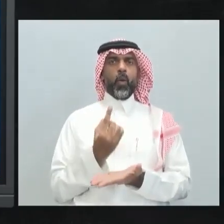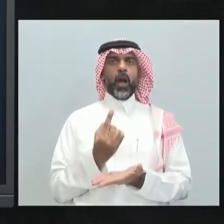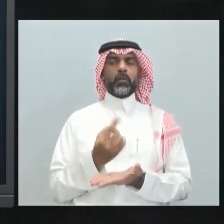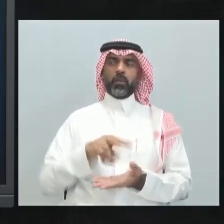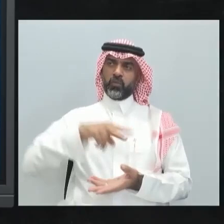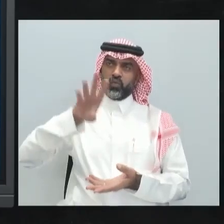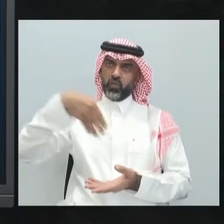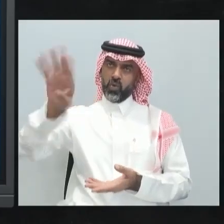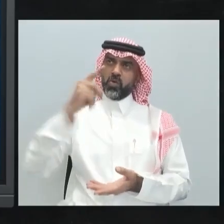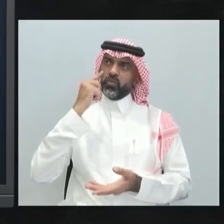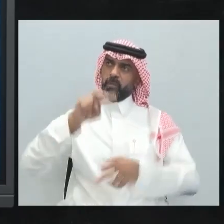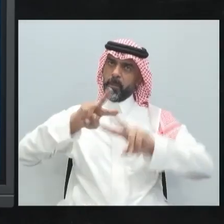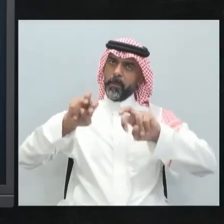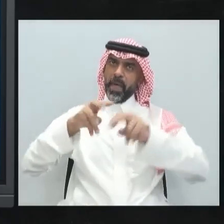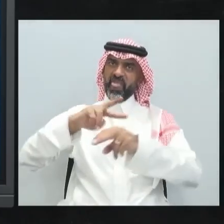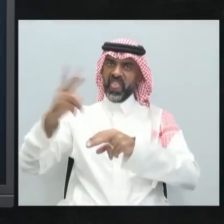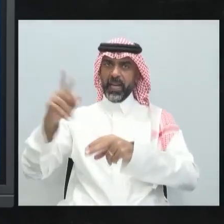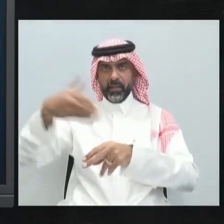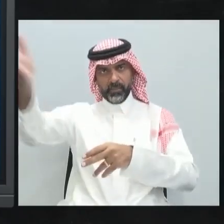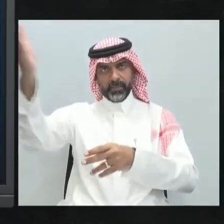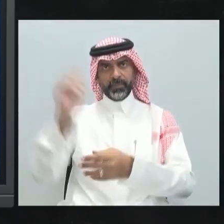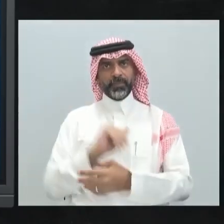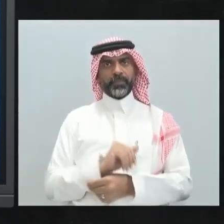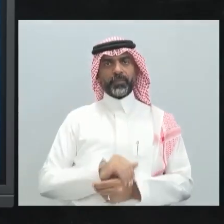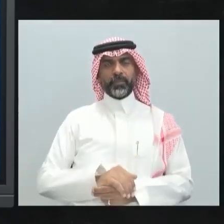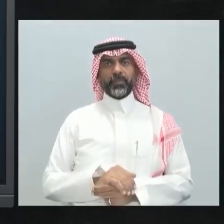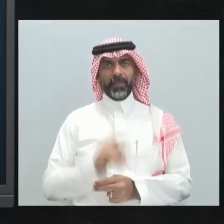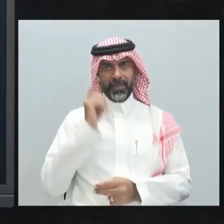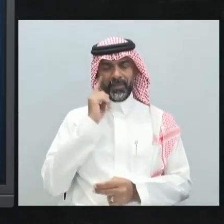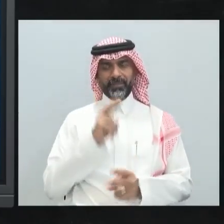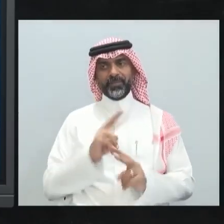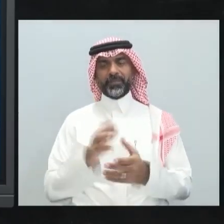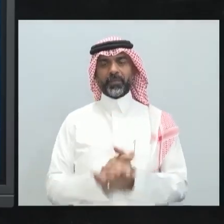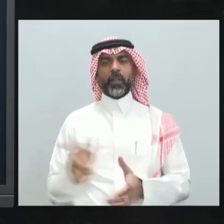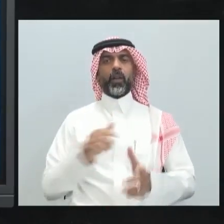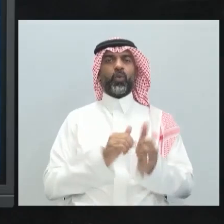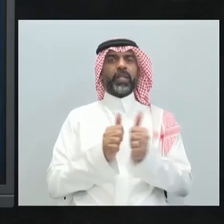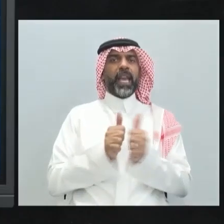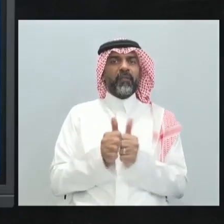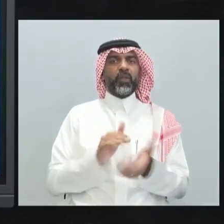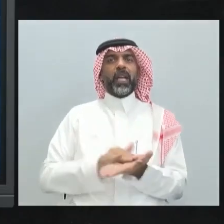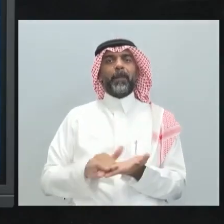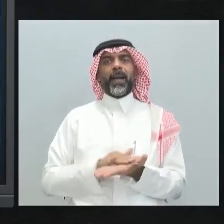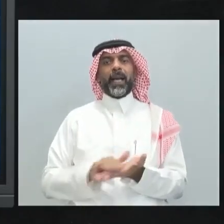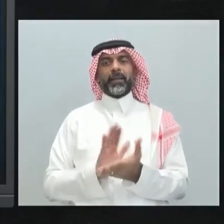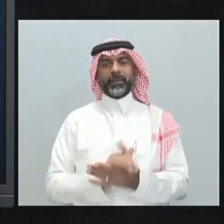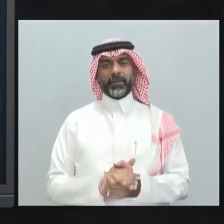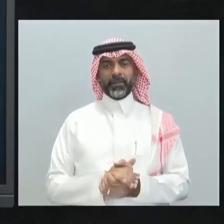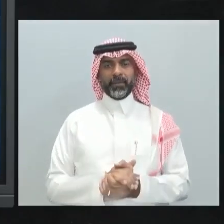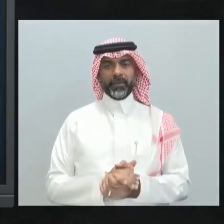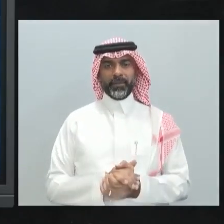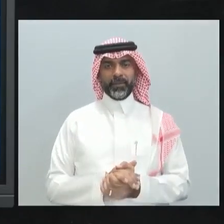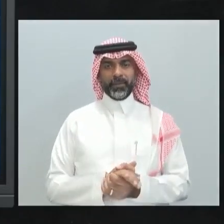النوع مشاركتها هذا الحيز هنالك علامات هنالك اشارات لسيطره هذه الدببه على هذا الحيز وباذن